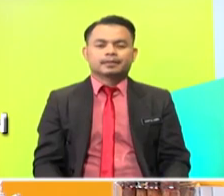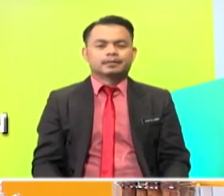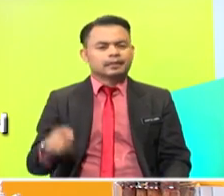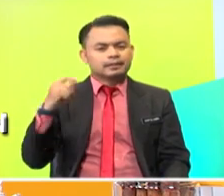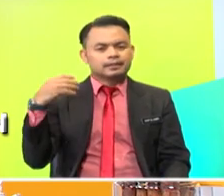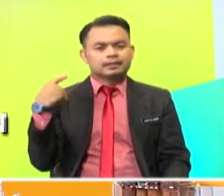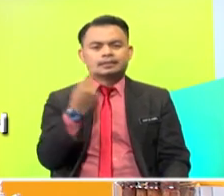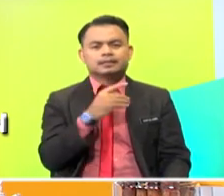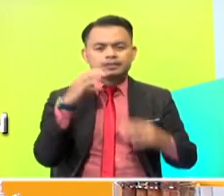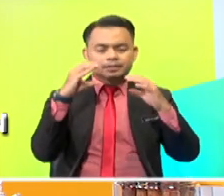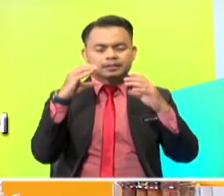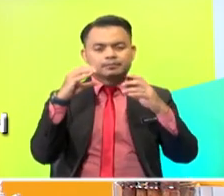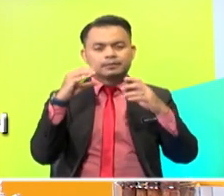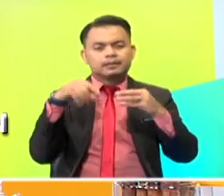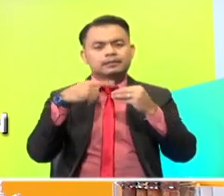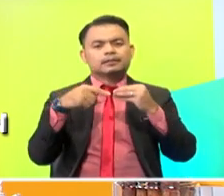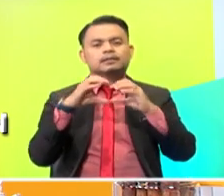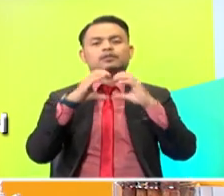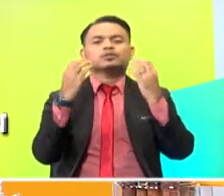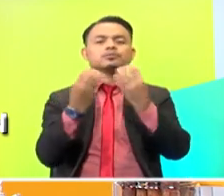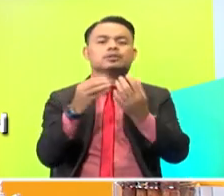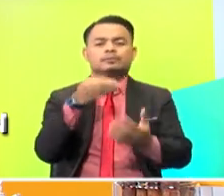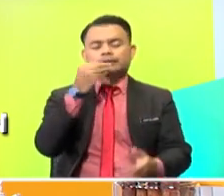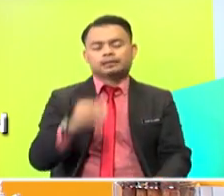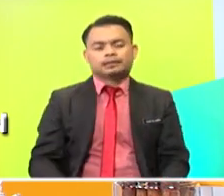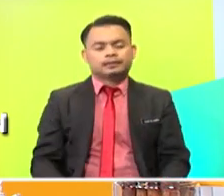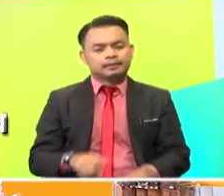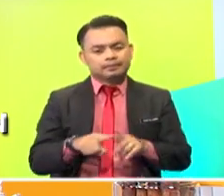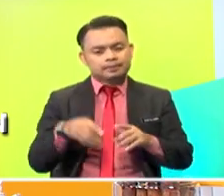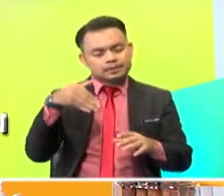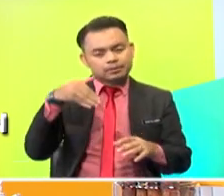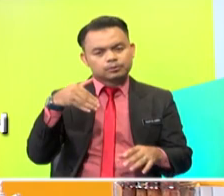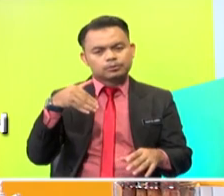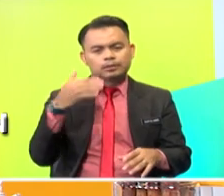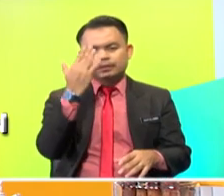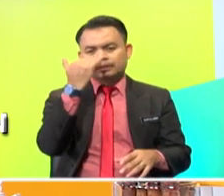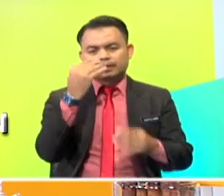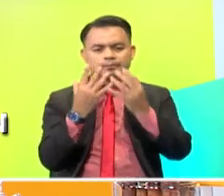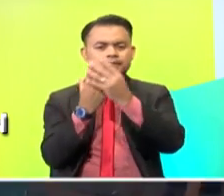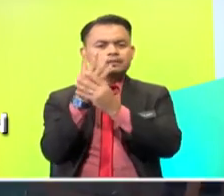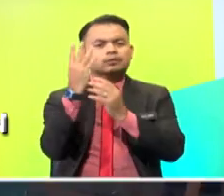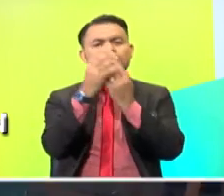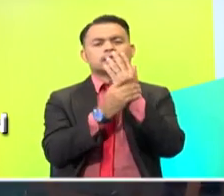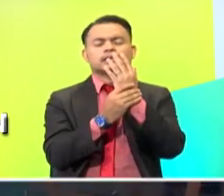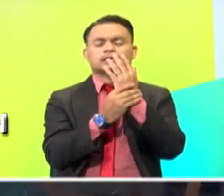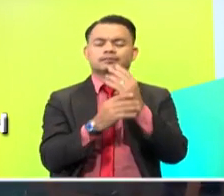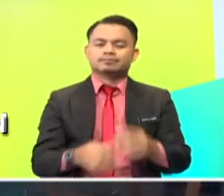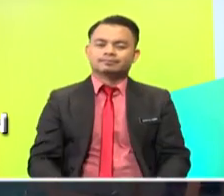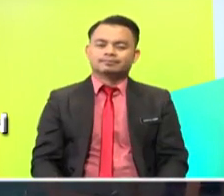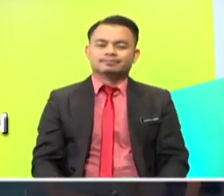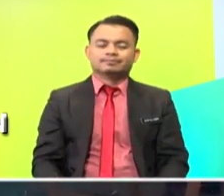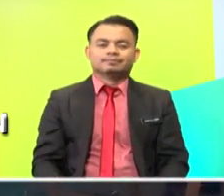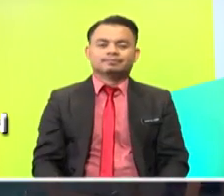sebelum tuh tak bisa Tengah memakai sarung tangan iseh uh opo tujuane kita nah buat lepas nih Slamet